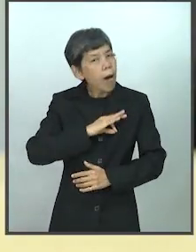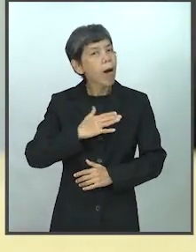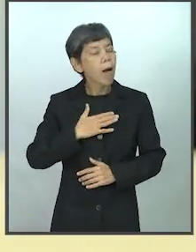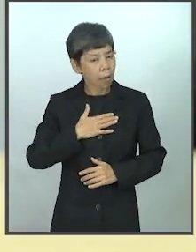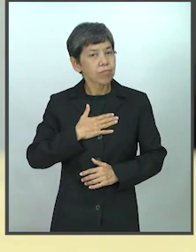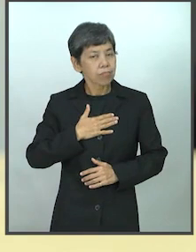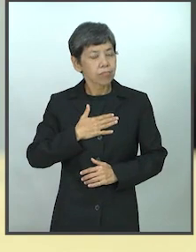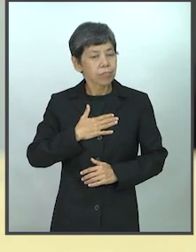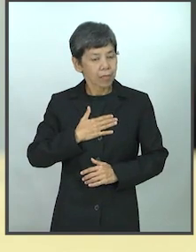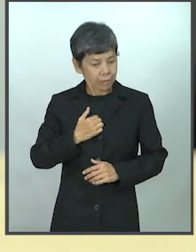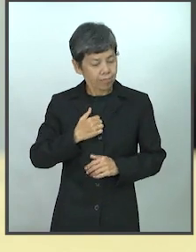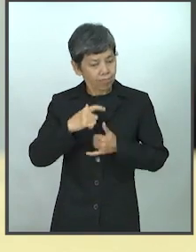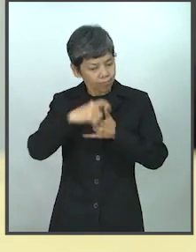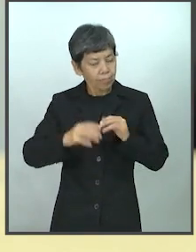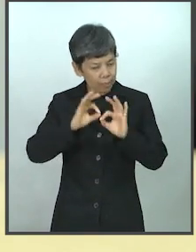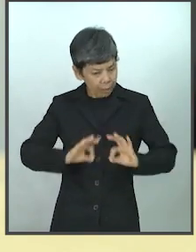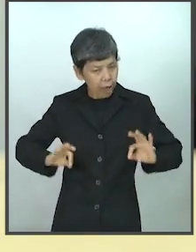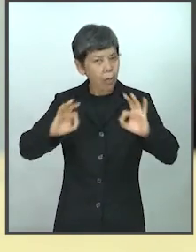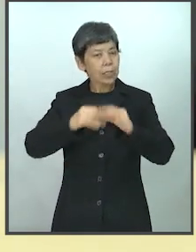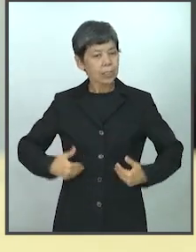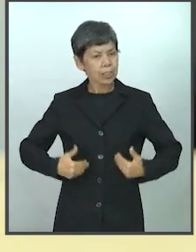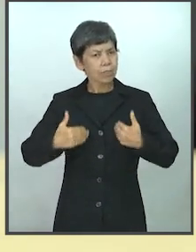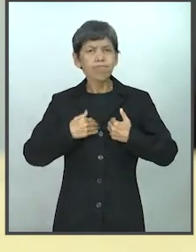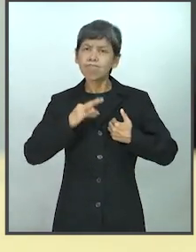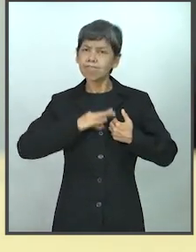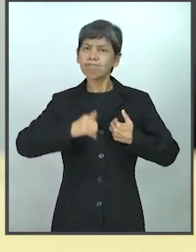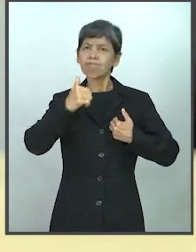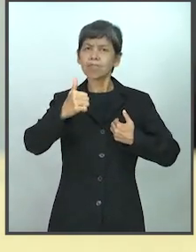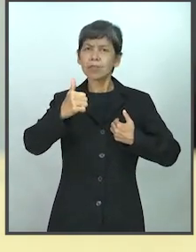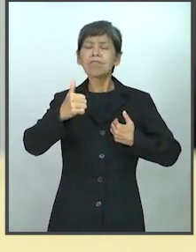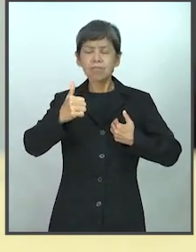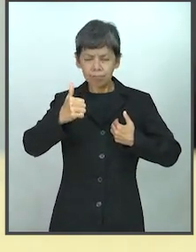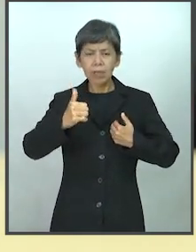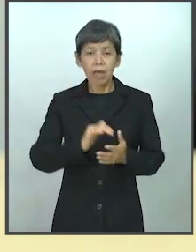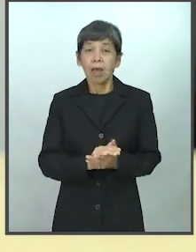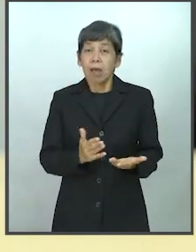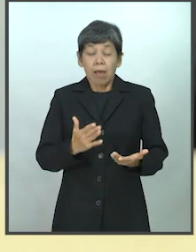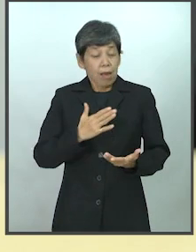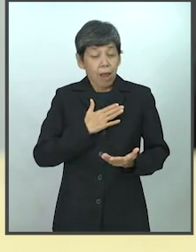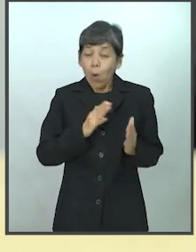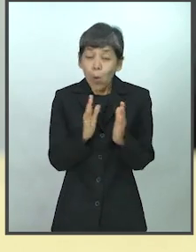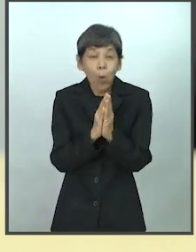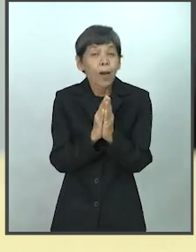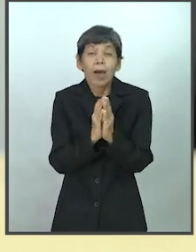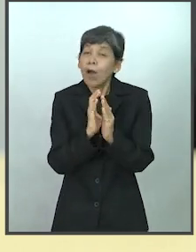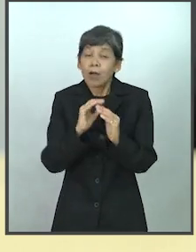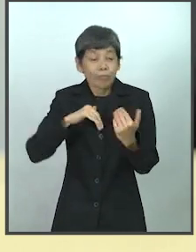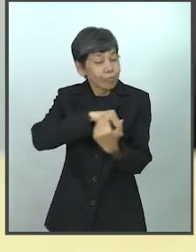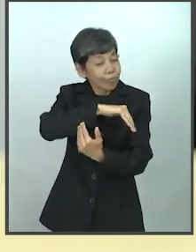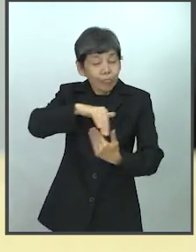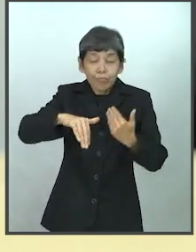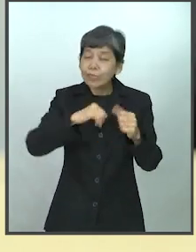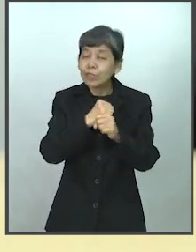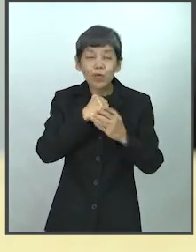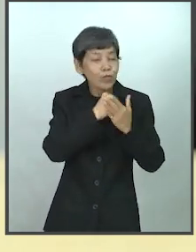าตนเองเป็นคนมีคุณค่าชีวิตนี้น่าอยู ่ นะครับแล้วก็เขาเองอยู่ในโลกนี้อย่างเป็นประโย